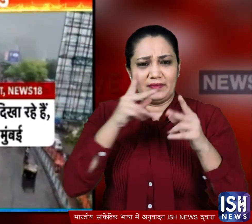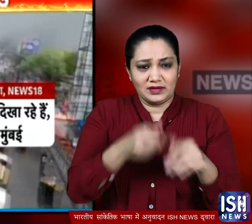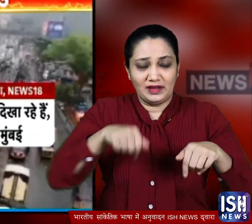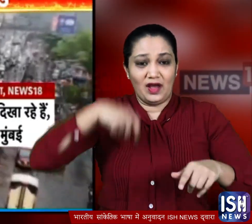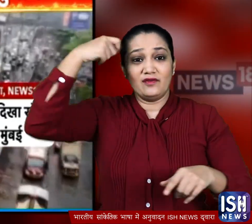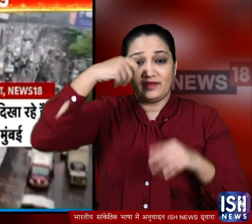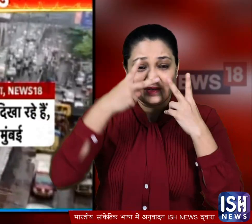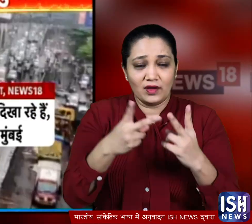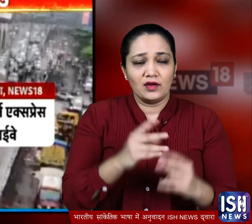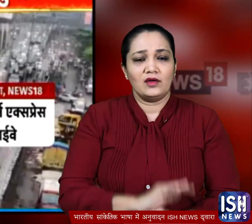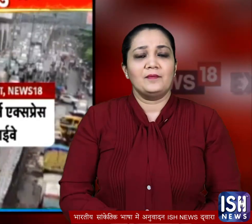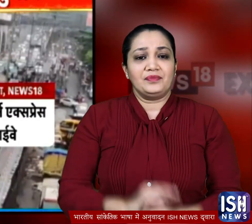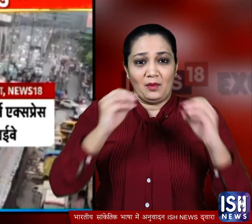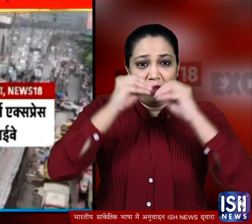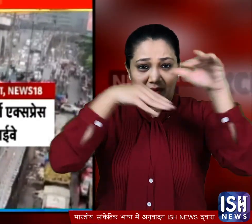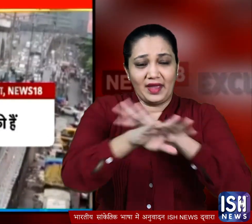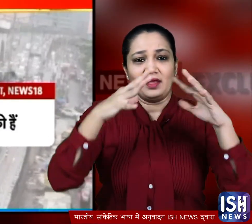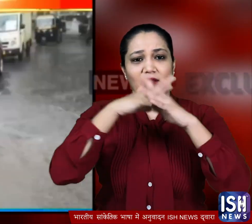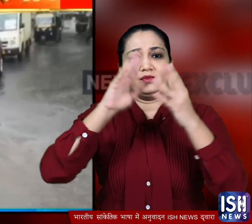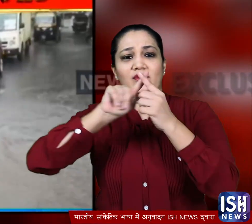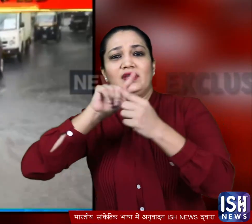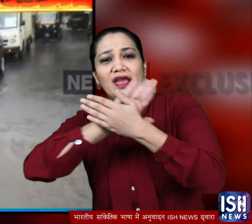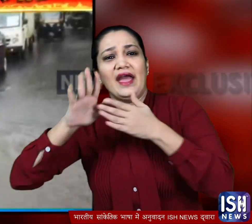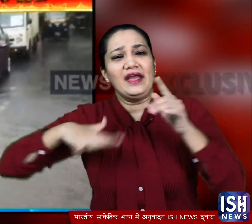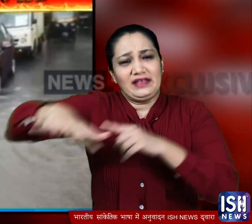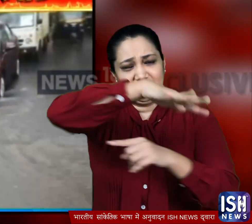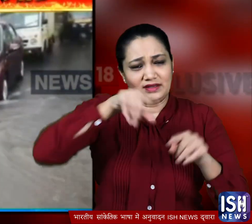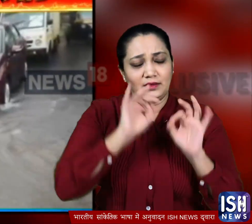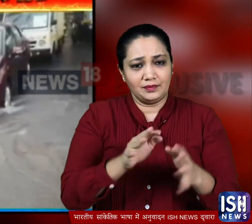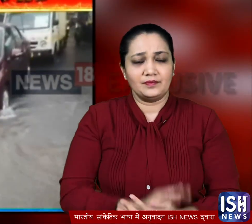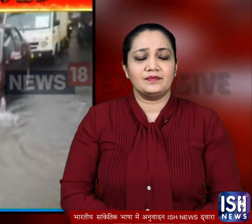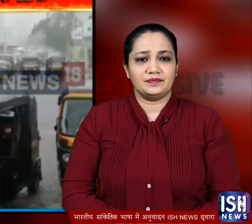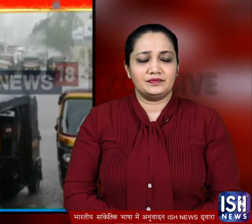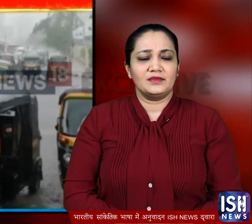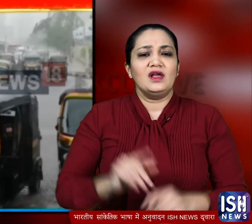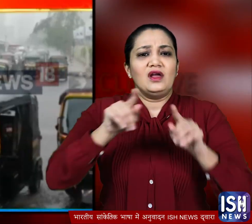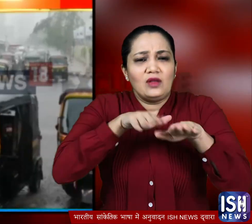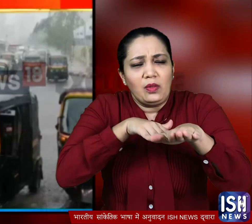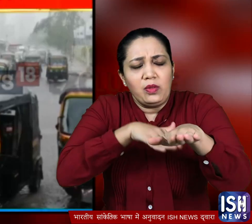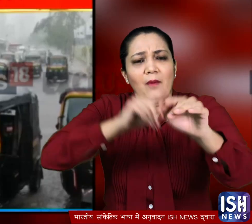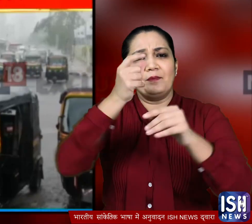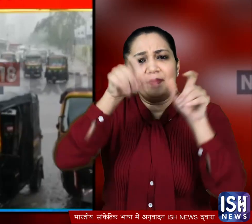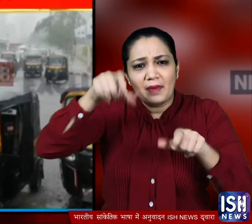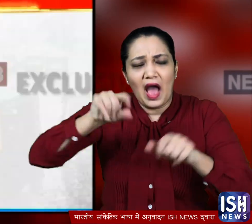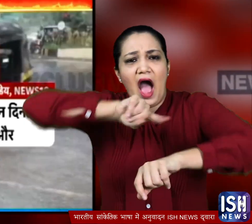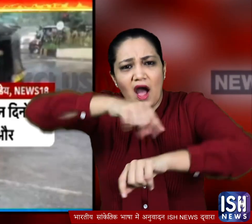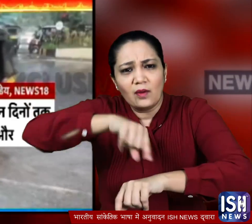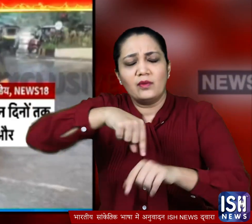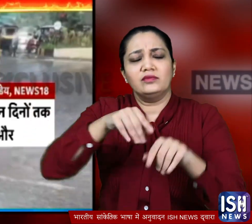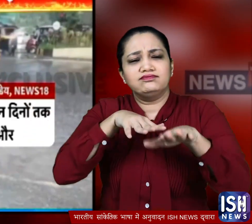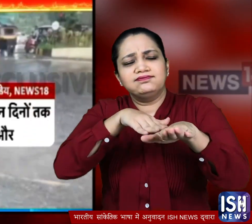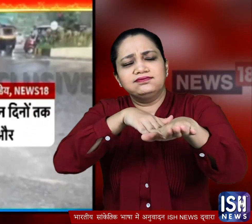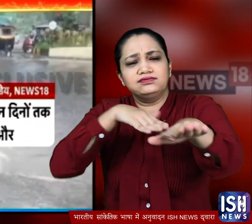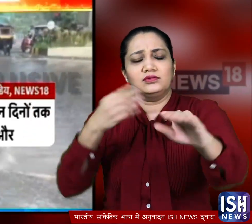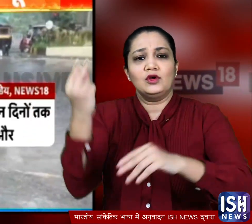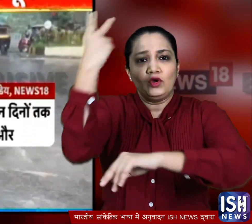तस्वीर दिखा रहे हैं वो मुंबई के वेस्टर्न एक्सप्रेस हाईवे की हैं। ट्रैफिक की रफ्तार सुस्त पड़ने की वजह से घंटों तक लोग सड़कों पर ही फंसे रहे। 2